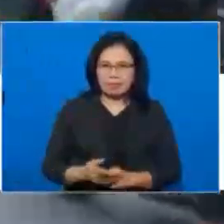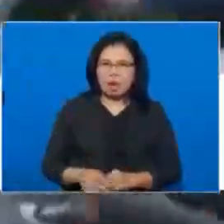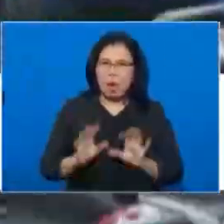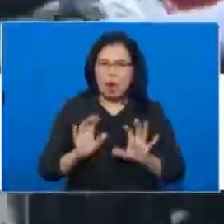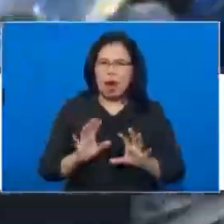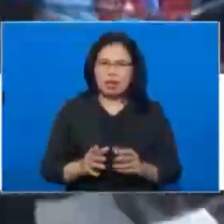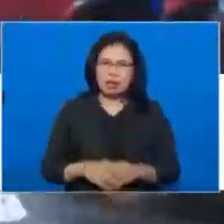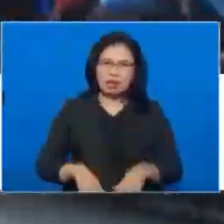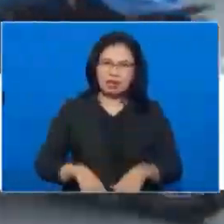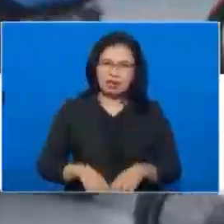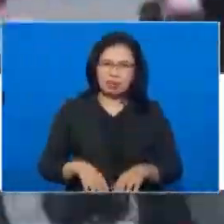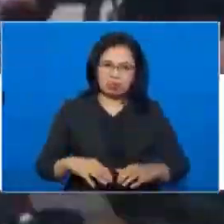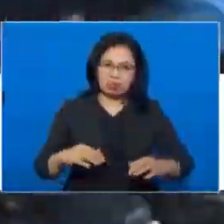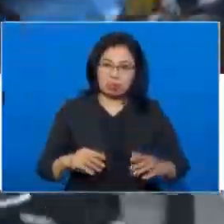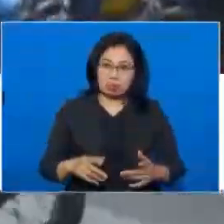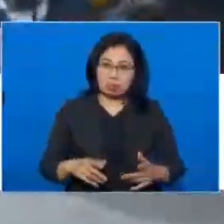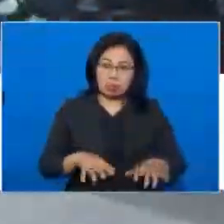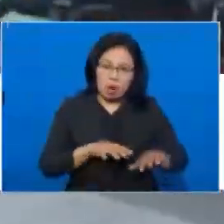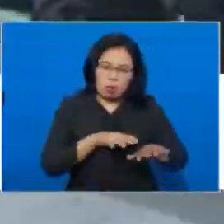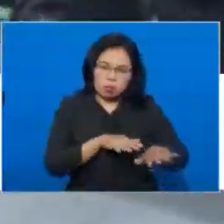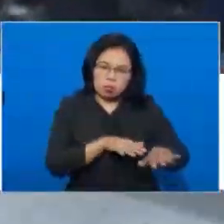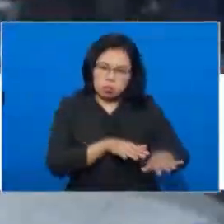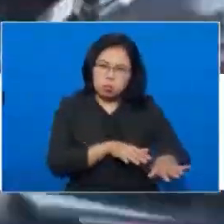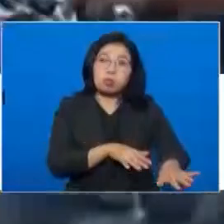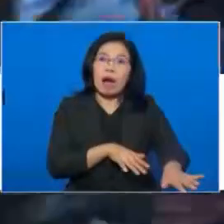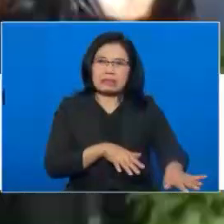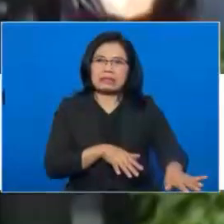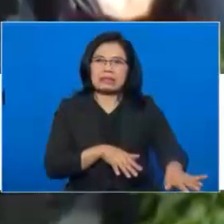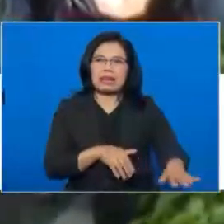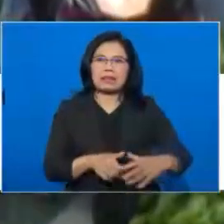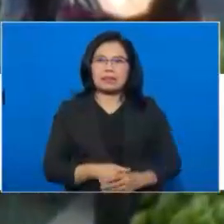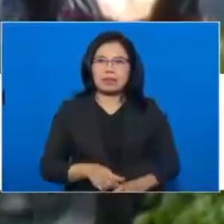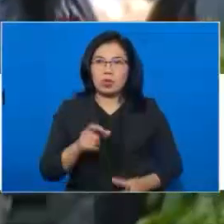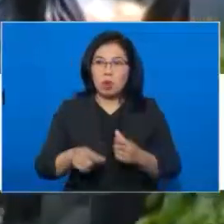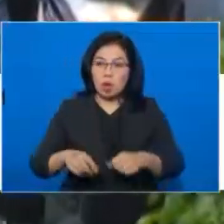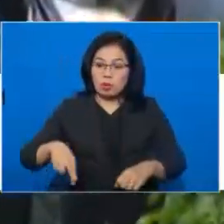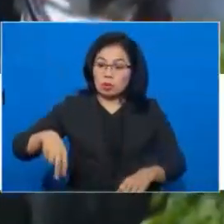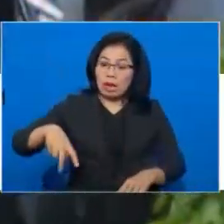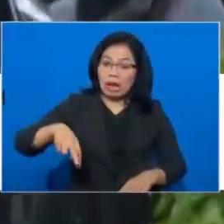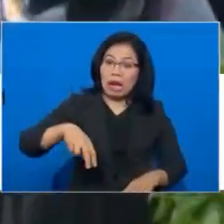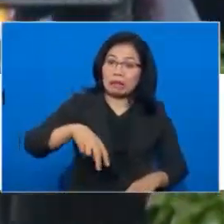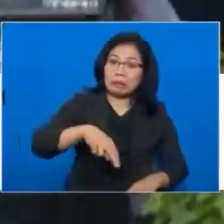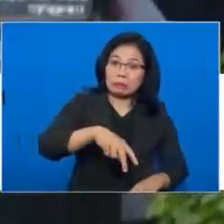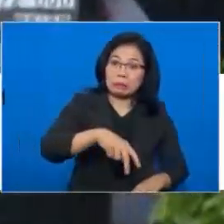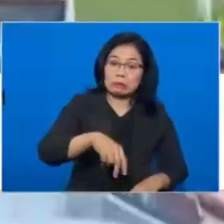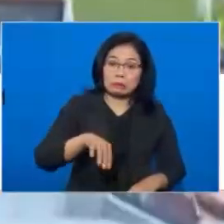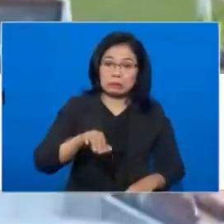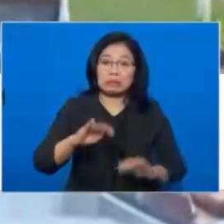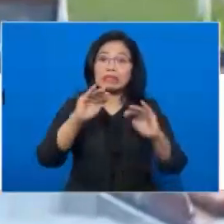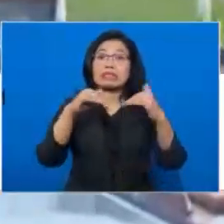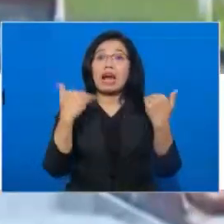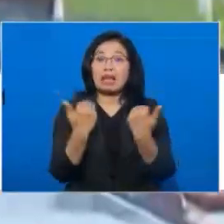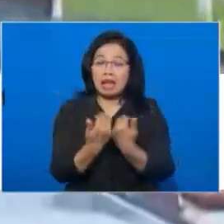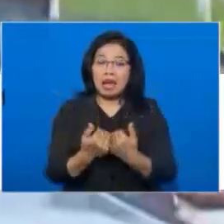Akibat kepadatan kendaraan pendukung Prabowo Gibran dan massa pendukung yang berjalan kaki membuat arus lalu lintas kawasan Senayan hingga Jalan